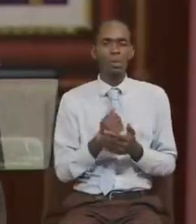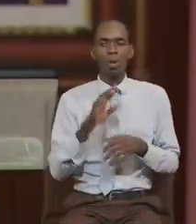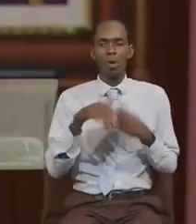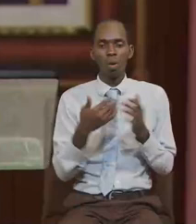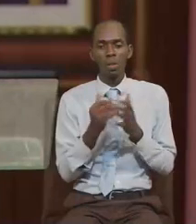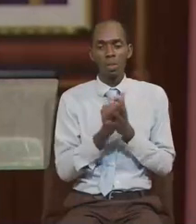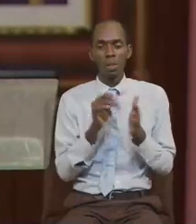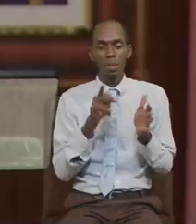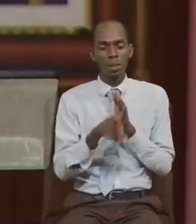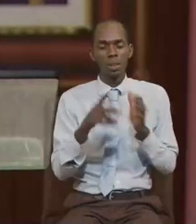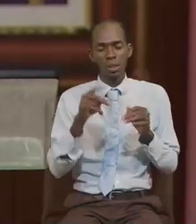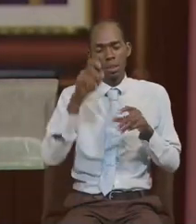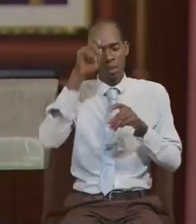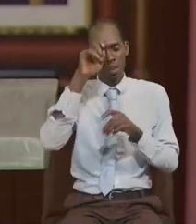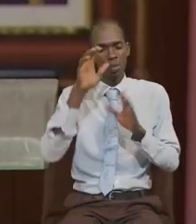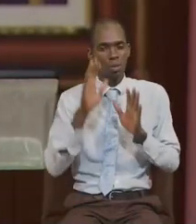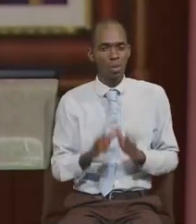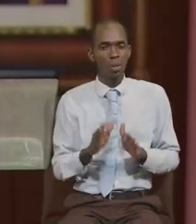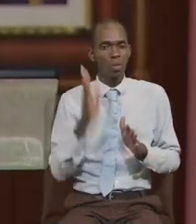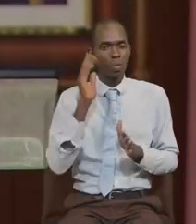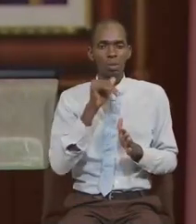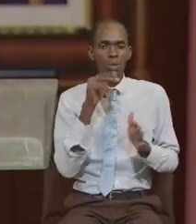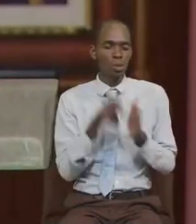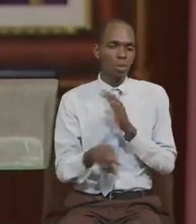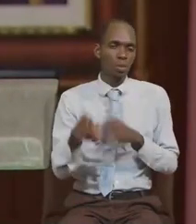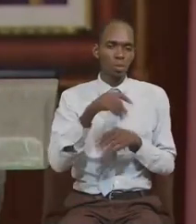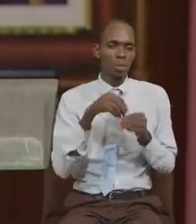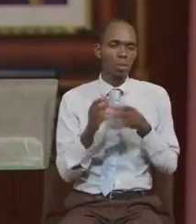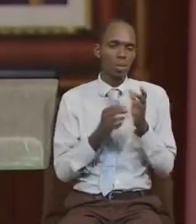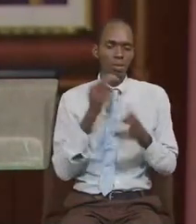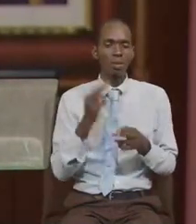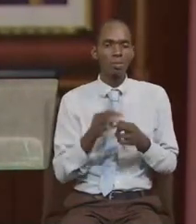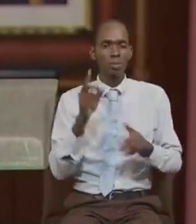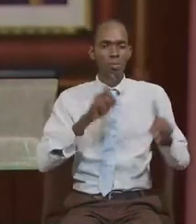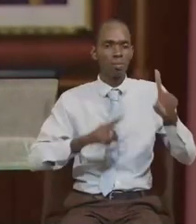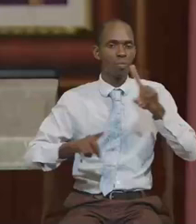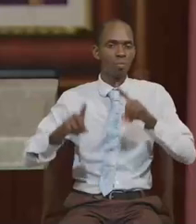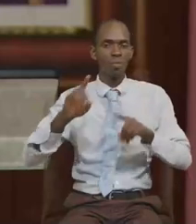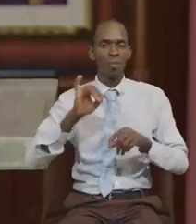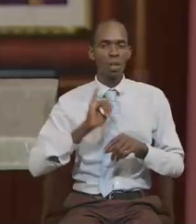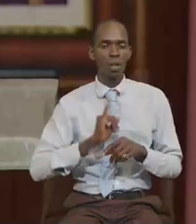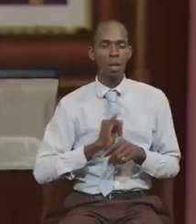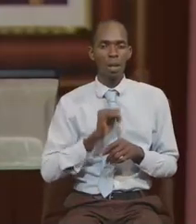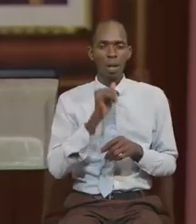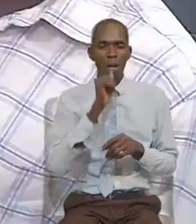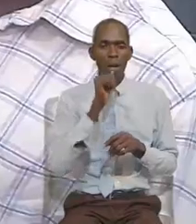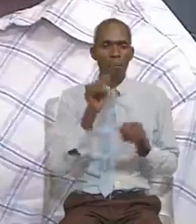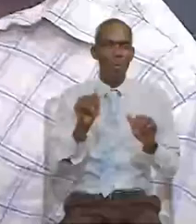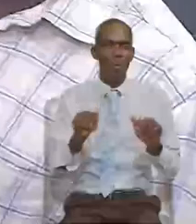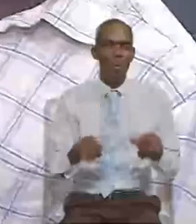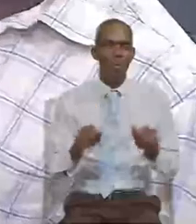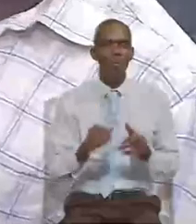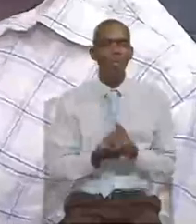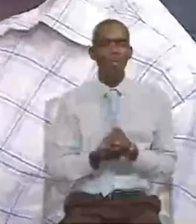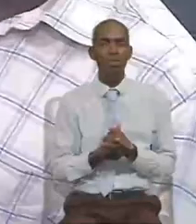Vous allez éteindre. Je suis capable. Je suis capable. Je